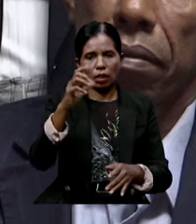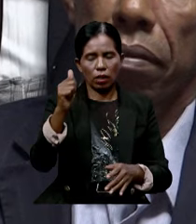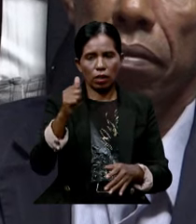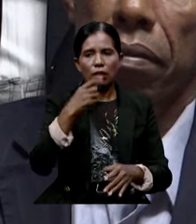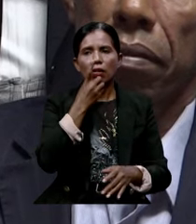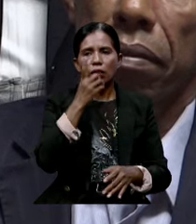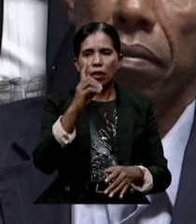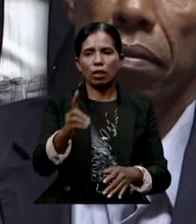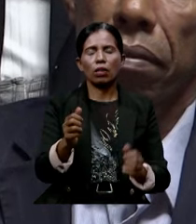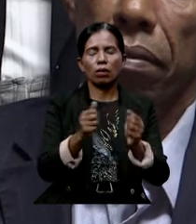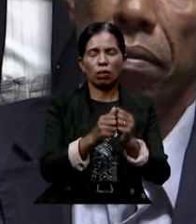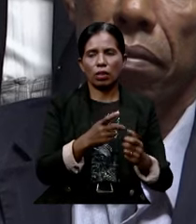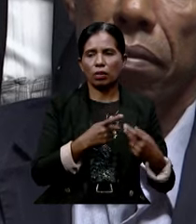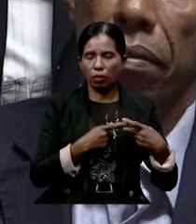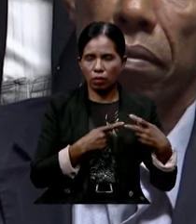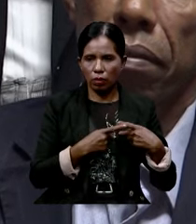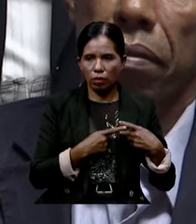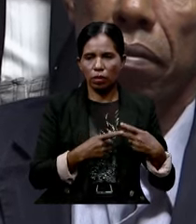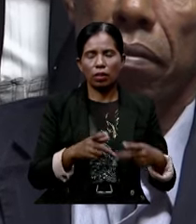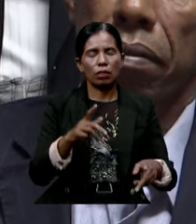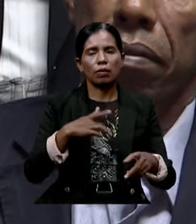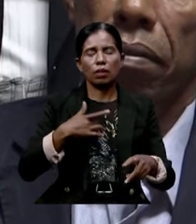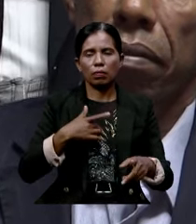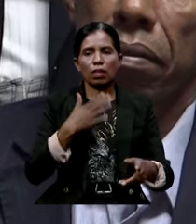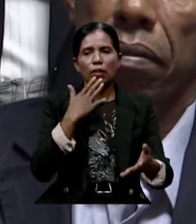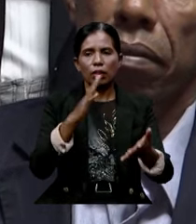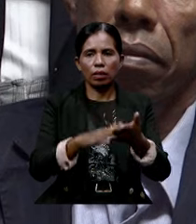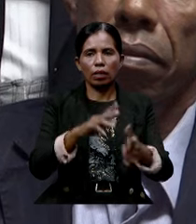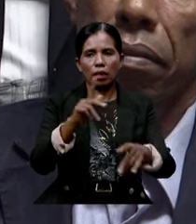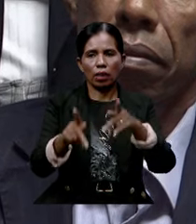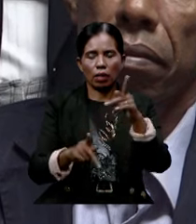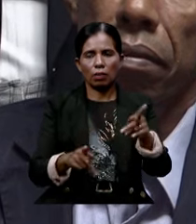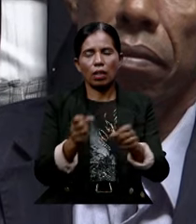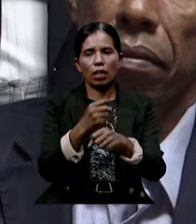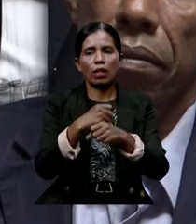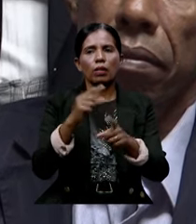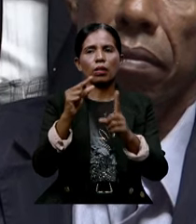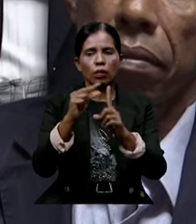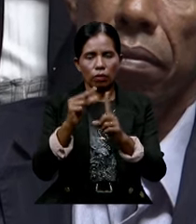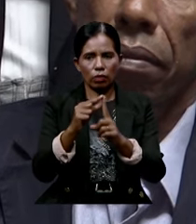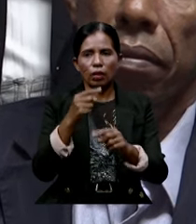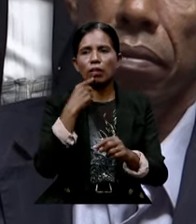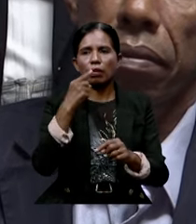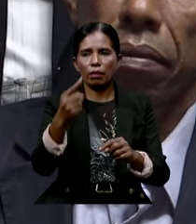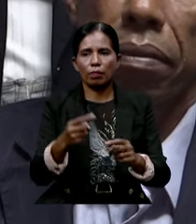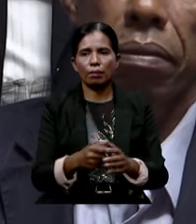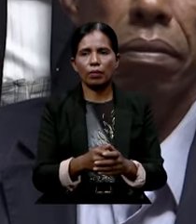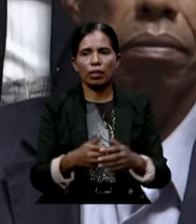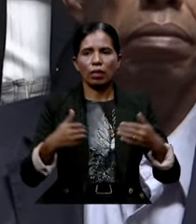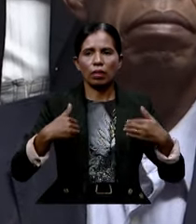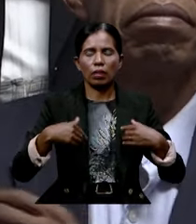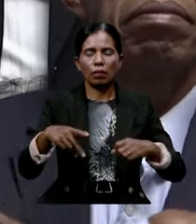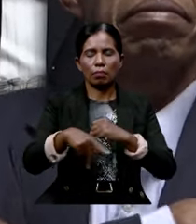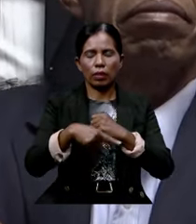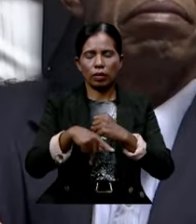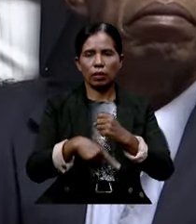ho laran moras balon ho sentimen dari balan undiak entau ne ema generaliza dia fuan ne katak dihan dihan hamusu partidu fu